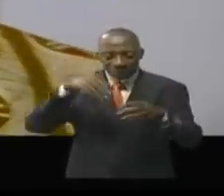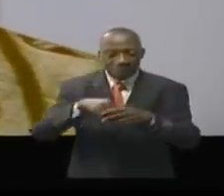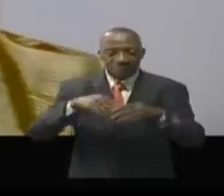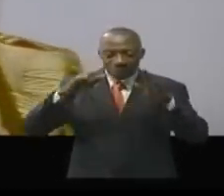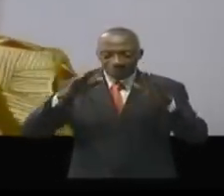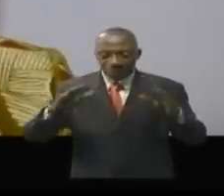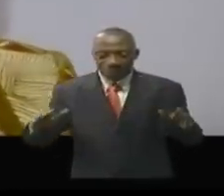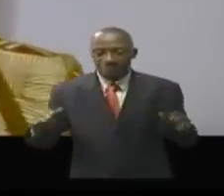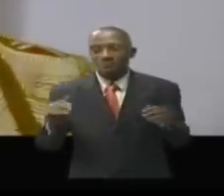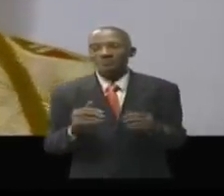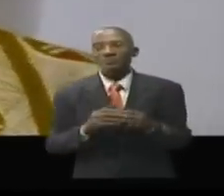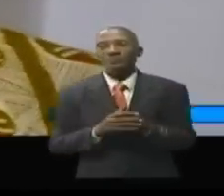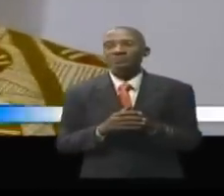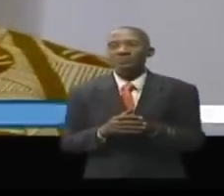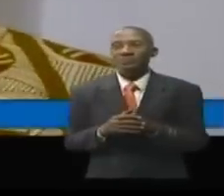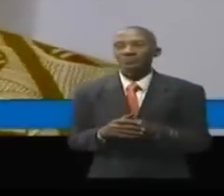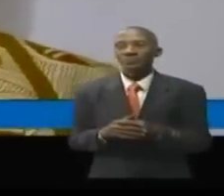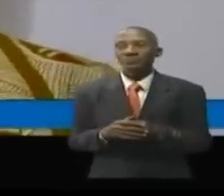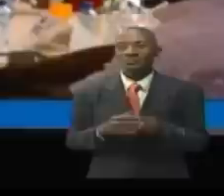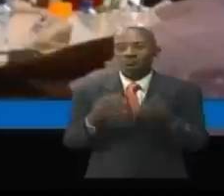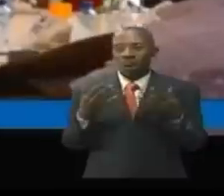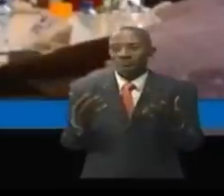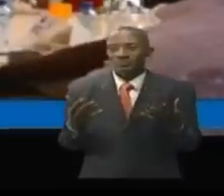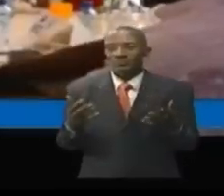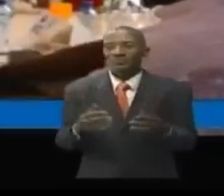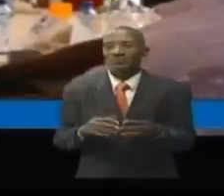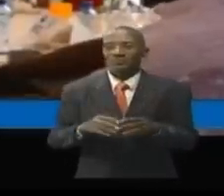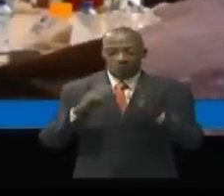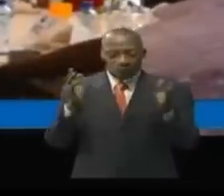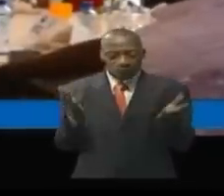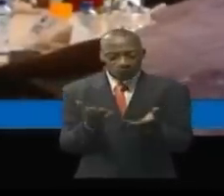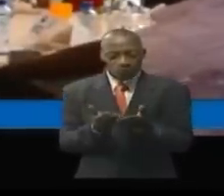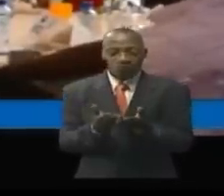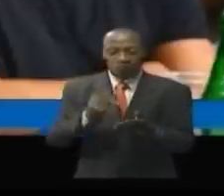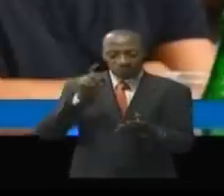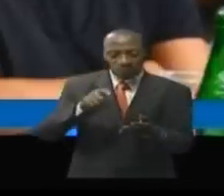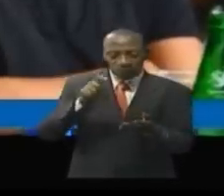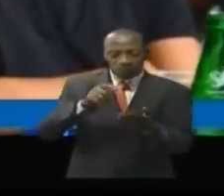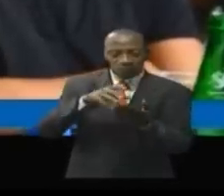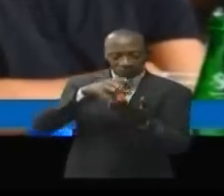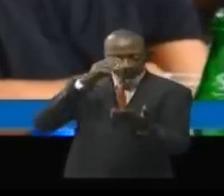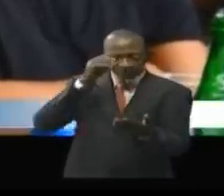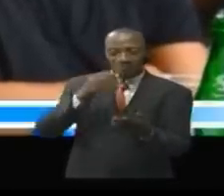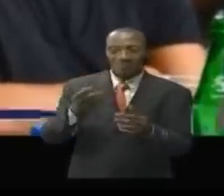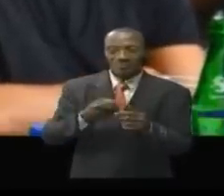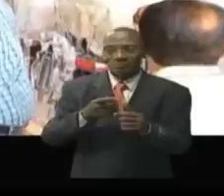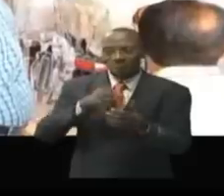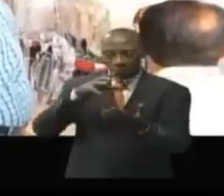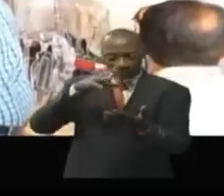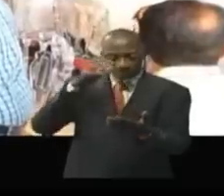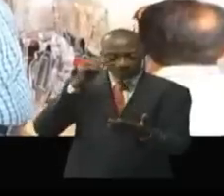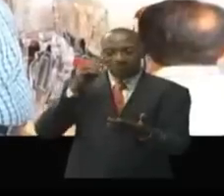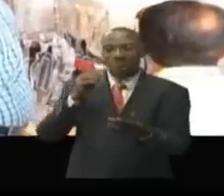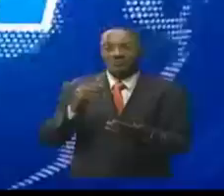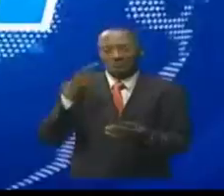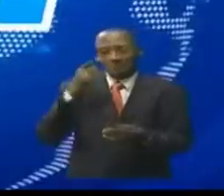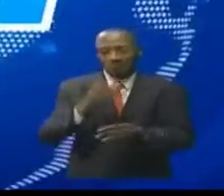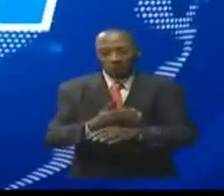des architectes a encouragé les participants à s'approprier et à appliquer les notions apprises pour protéger le